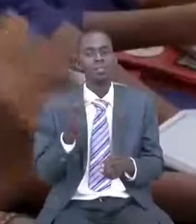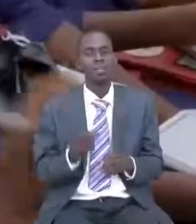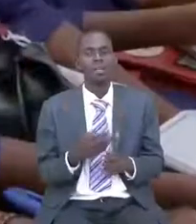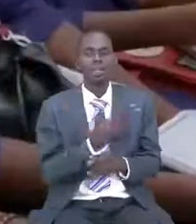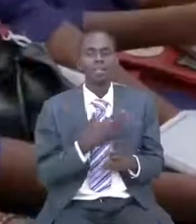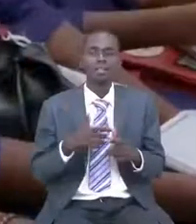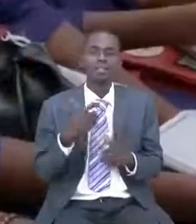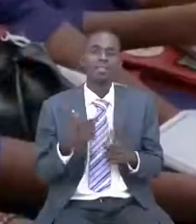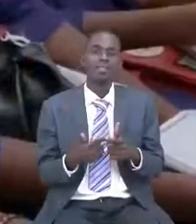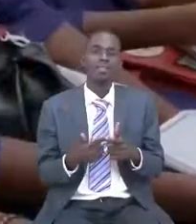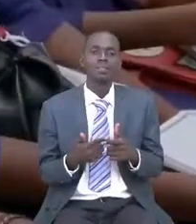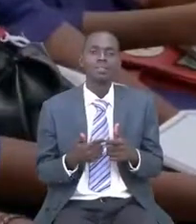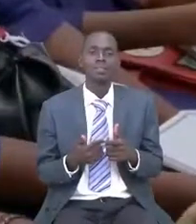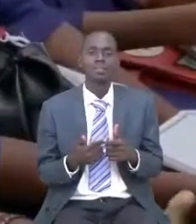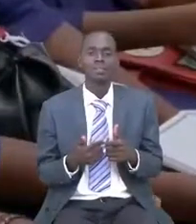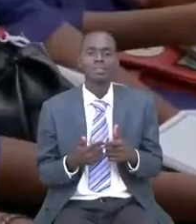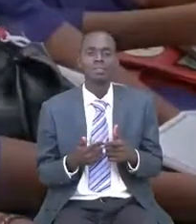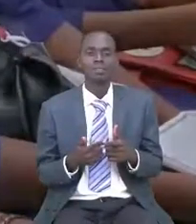Ensuite,